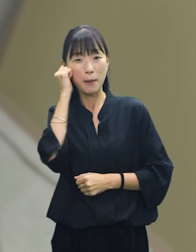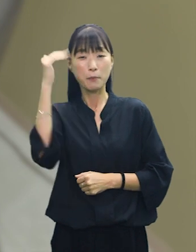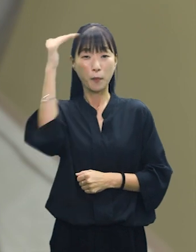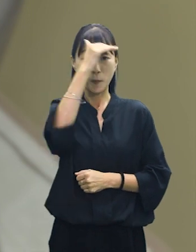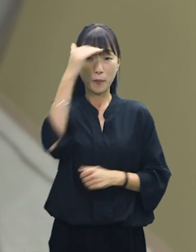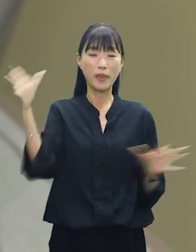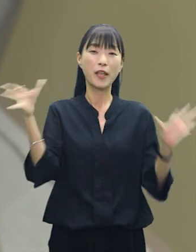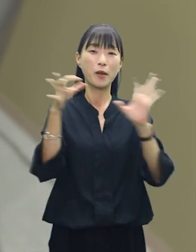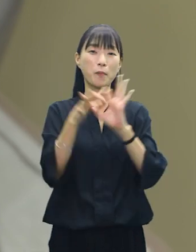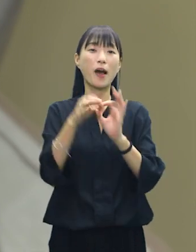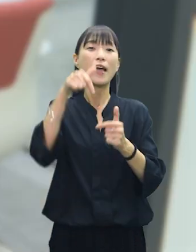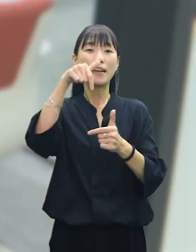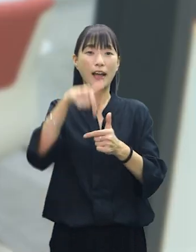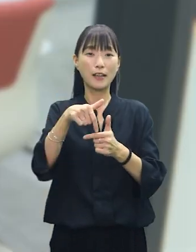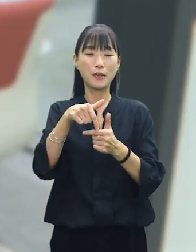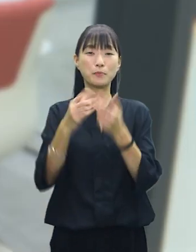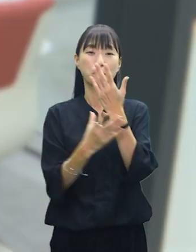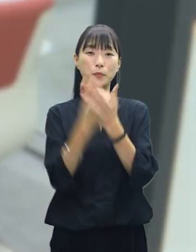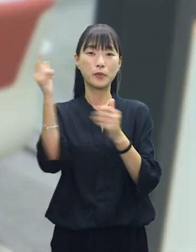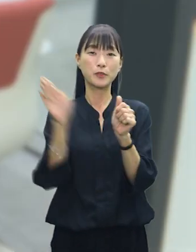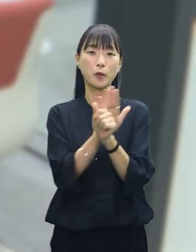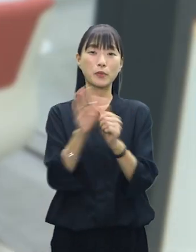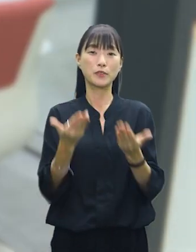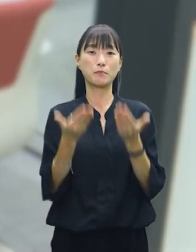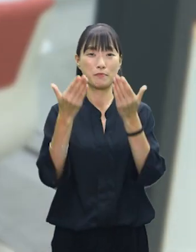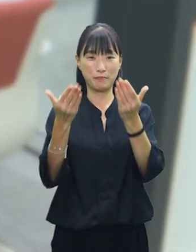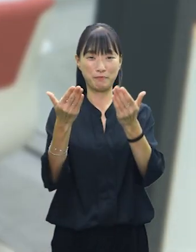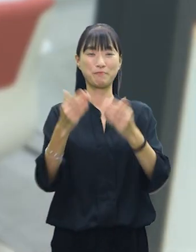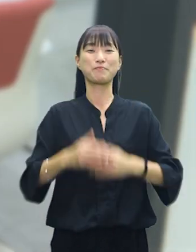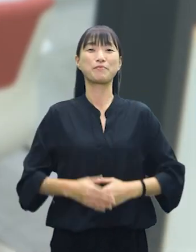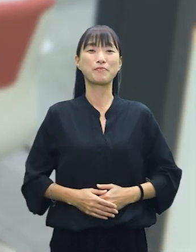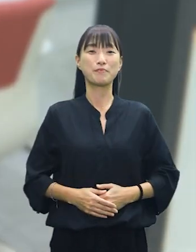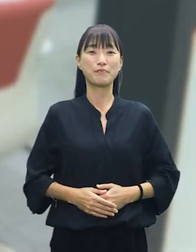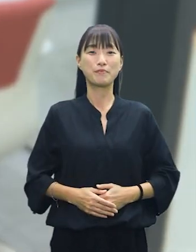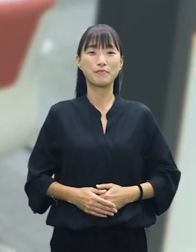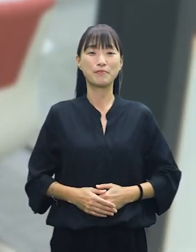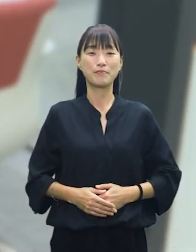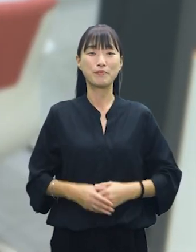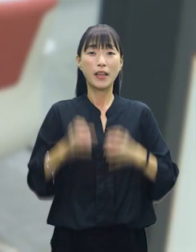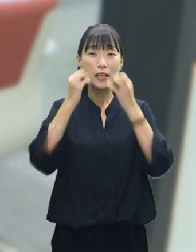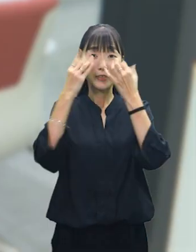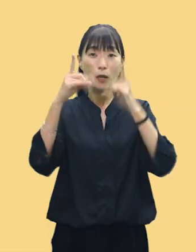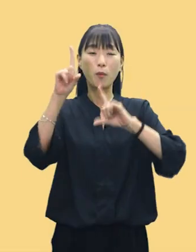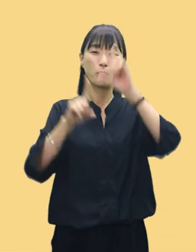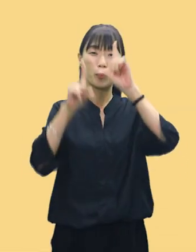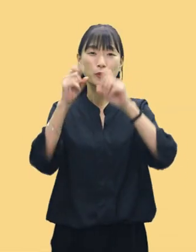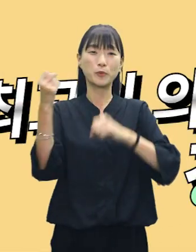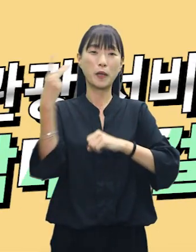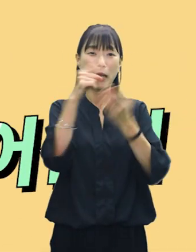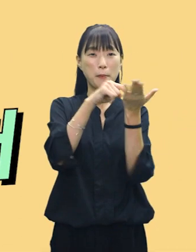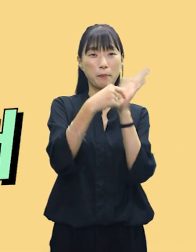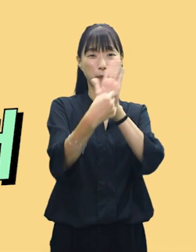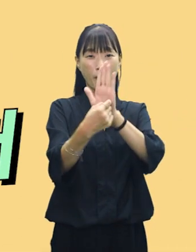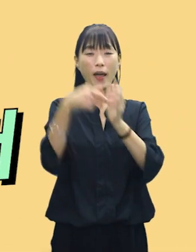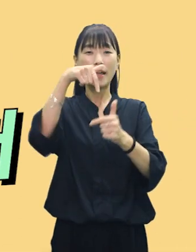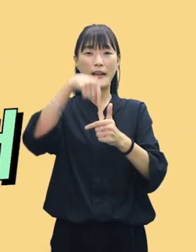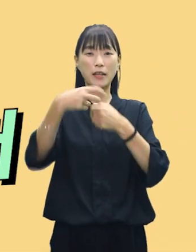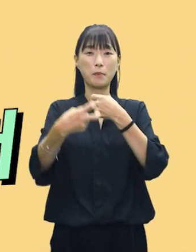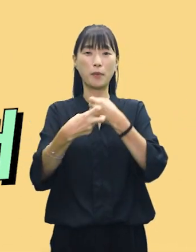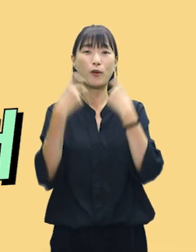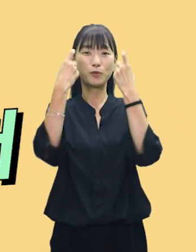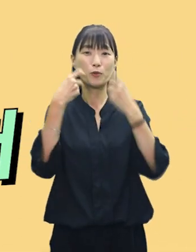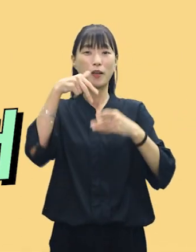및 쇼핑을 연계하는 강남만의 원스톱 컨시어지 서비스를 제공합니다. 새로운 모습으로 거듭난